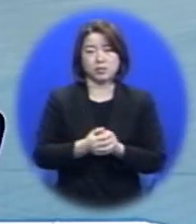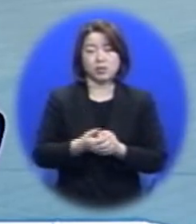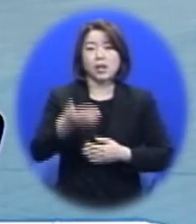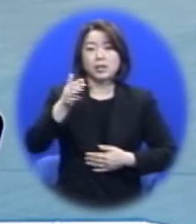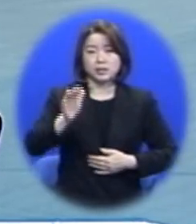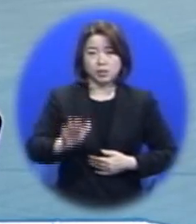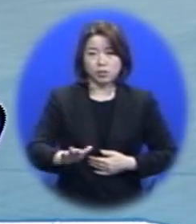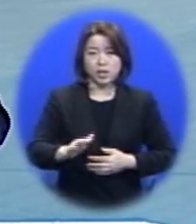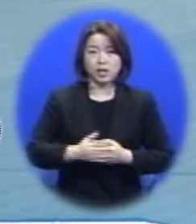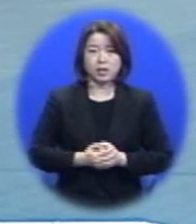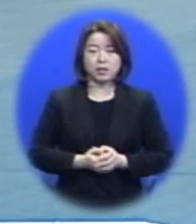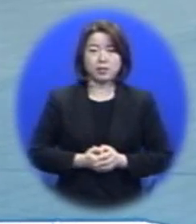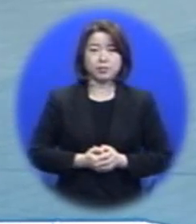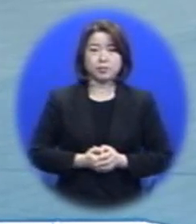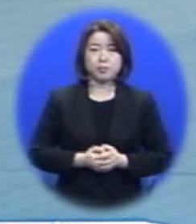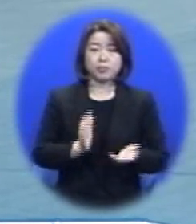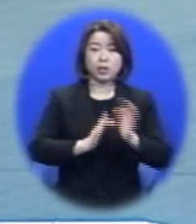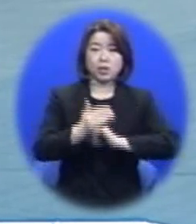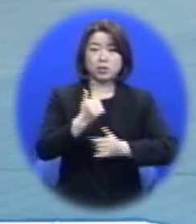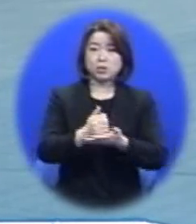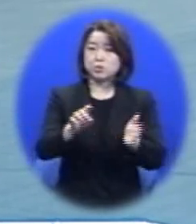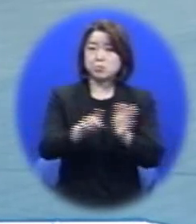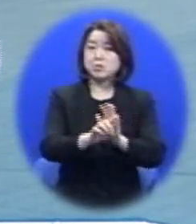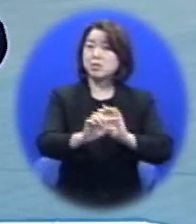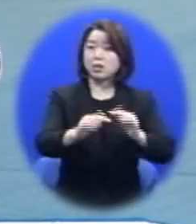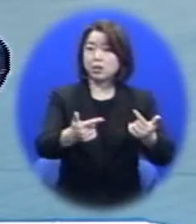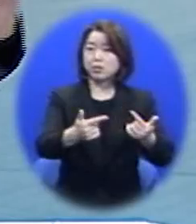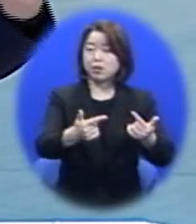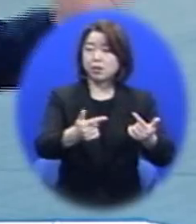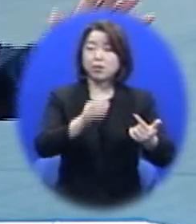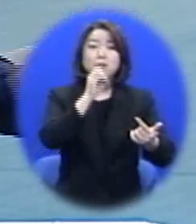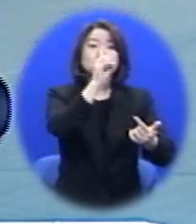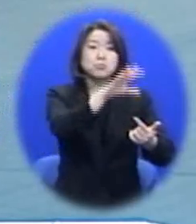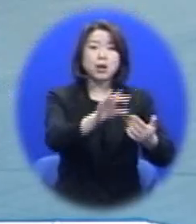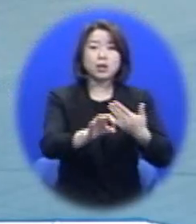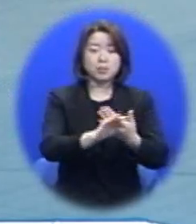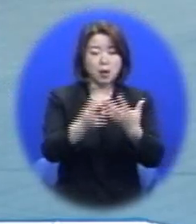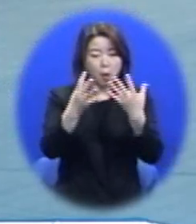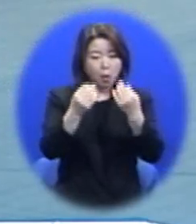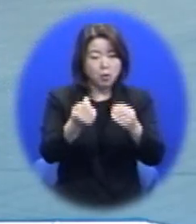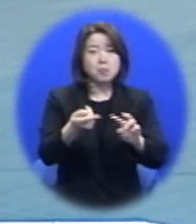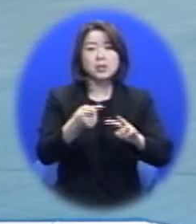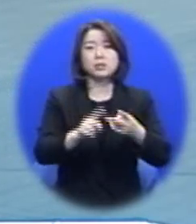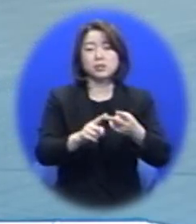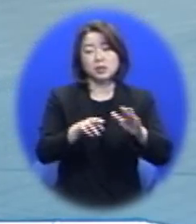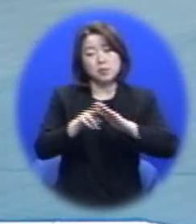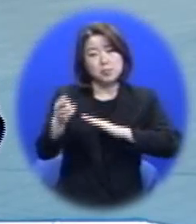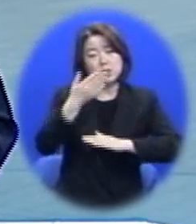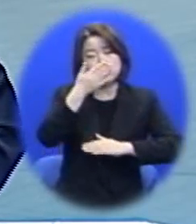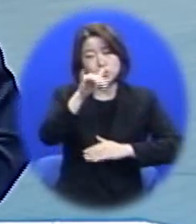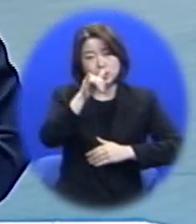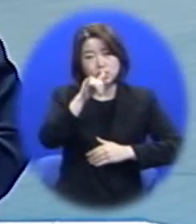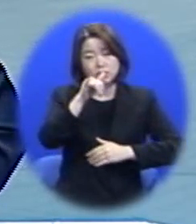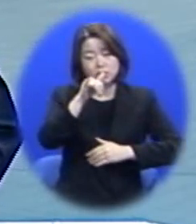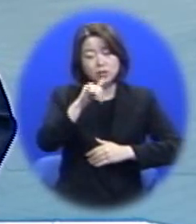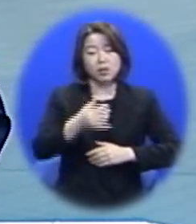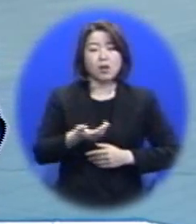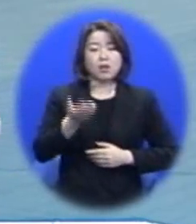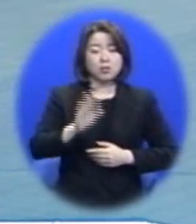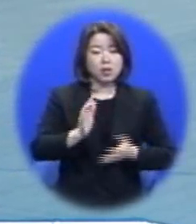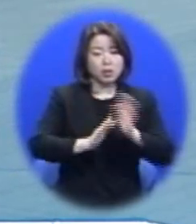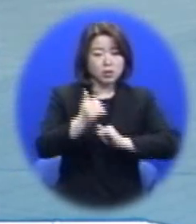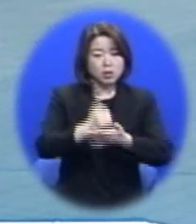그런데 예수 안 믿겠다고 하면 얼마든지 피할 수 있는 고난을 예수 믿겠다고